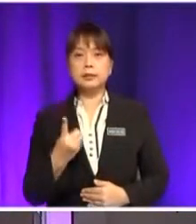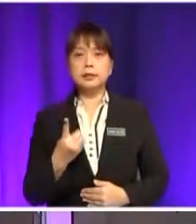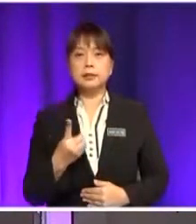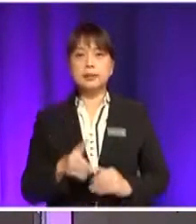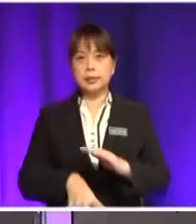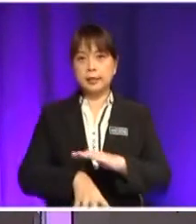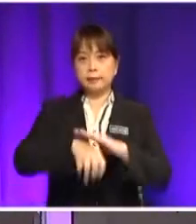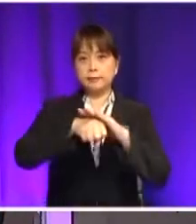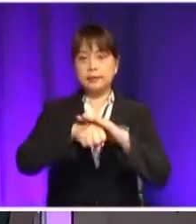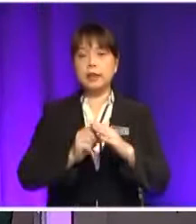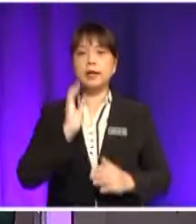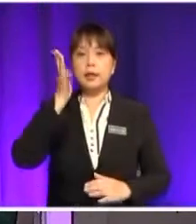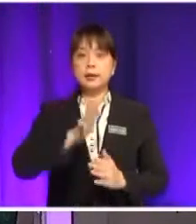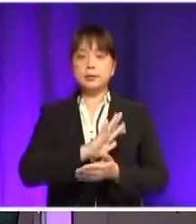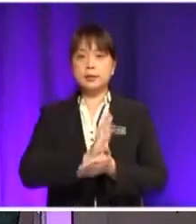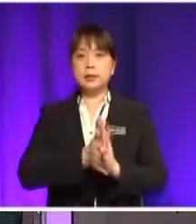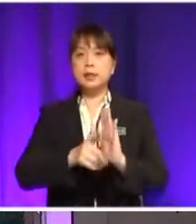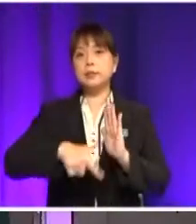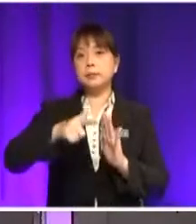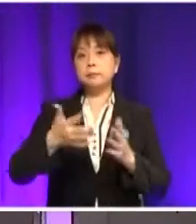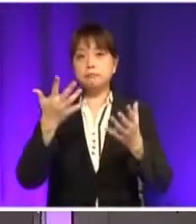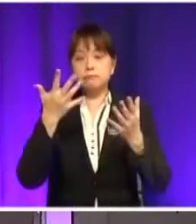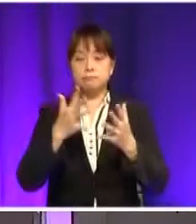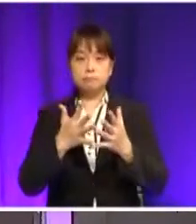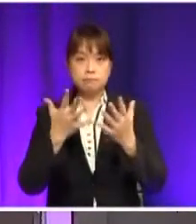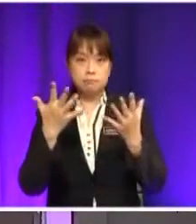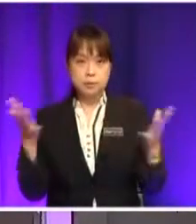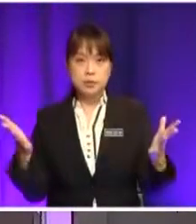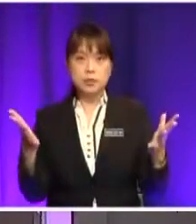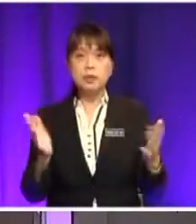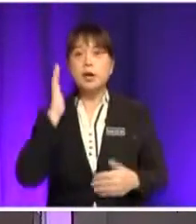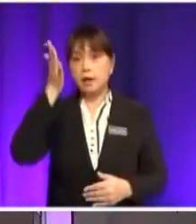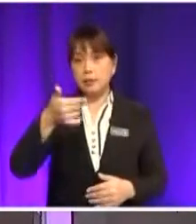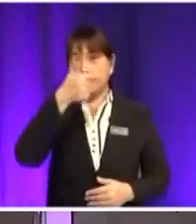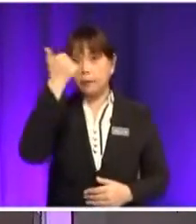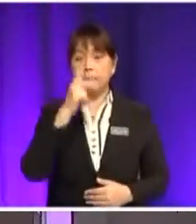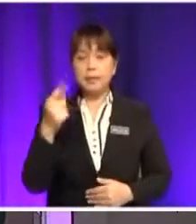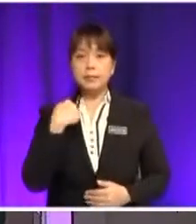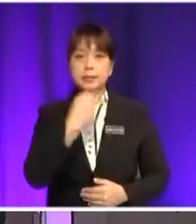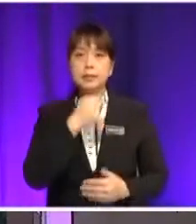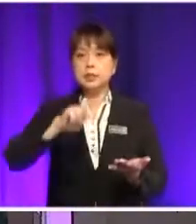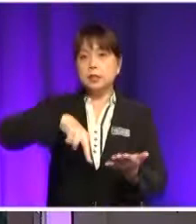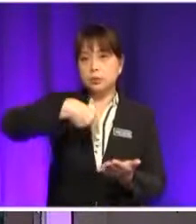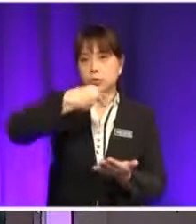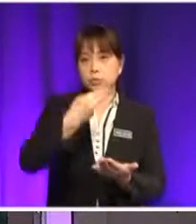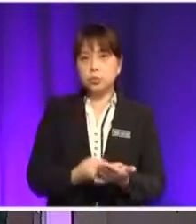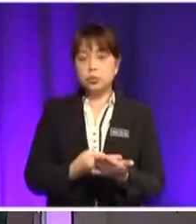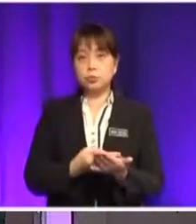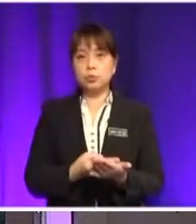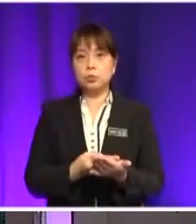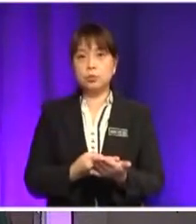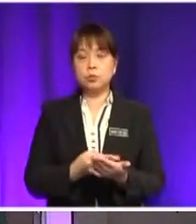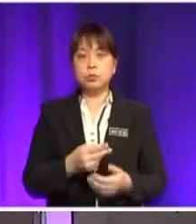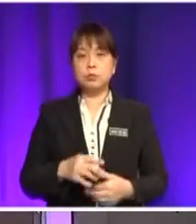dan dibully menyebabkan dia jatuh bahaya sampai sekarang nih dia cantik udah roh Itu sebab daya angkat ini lagi besar